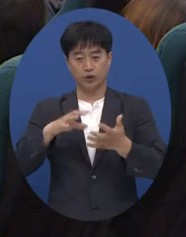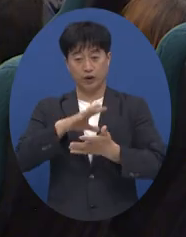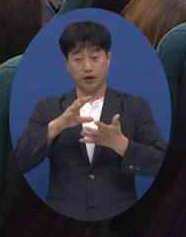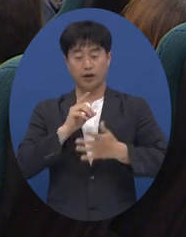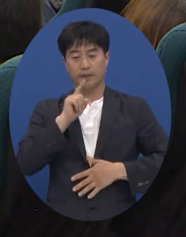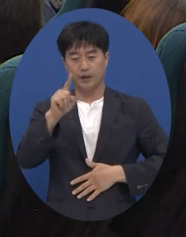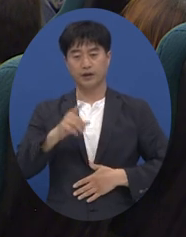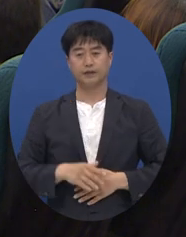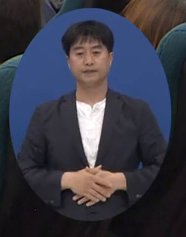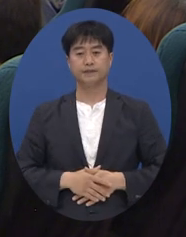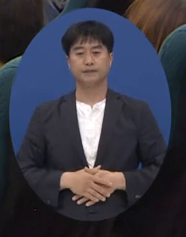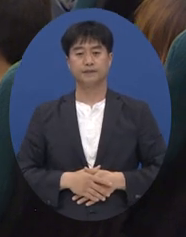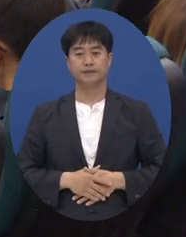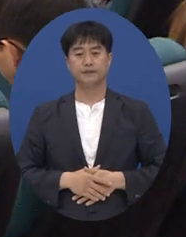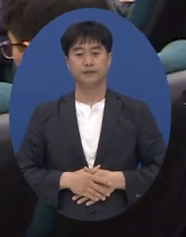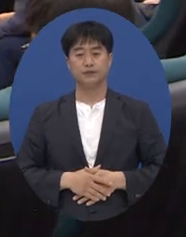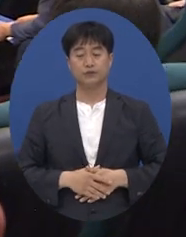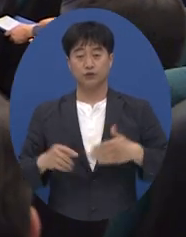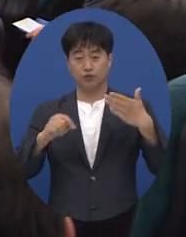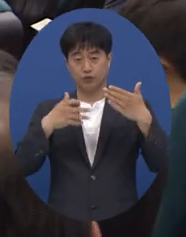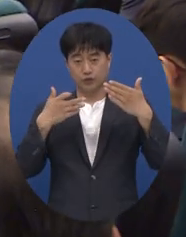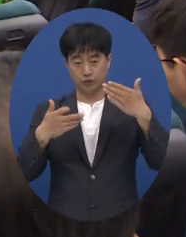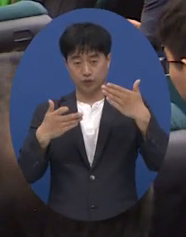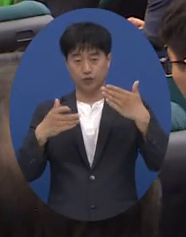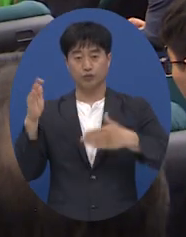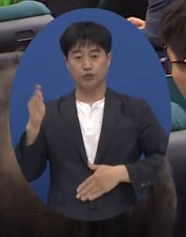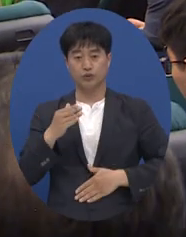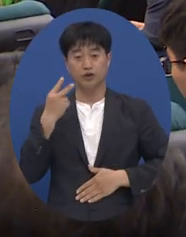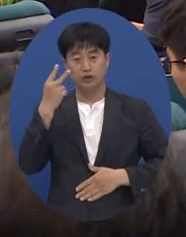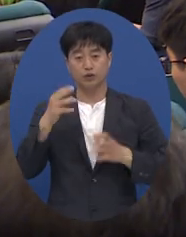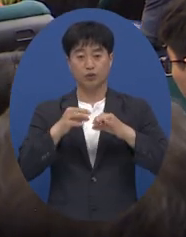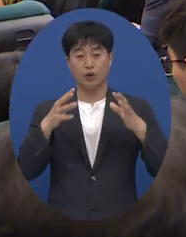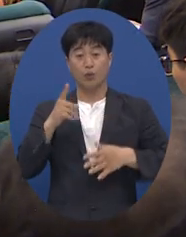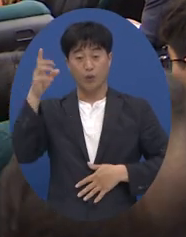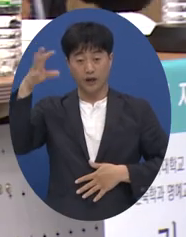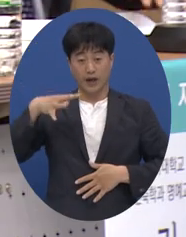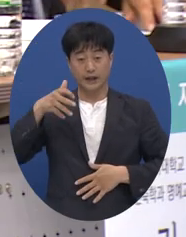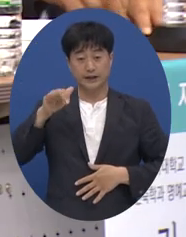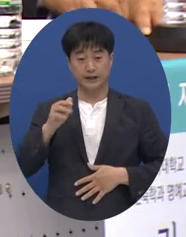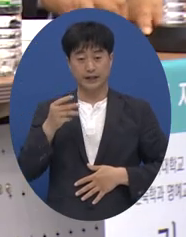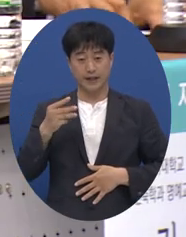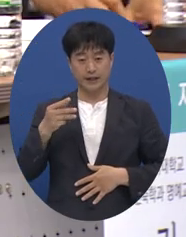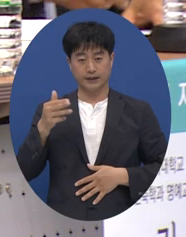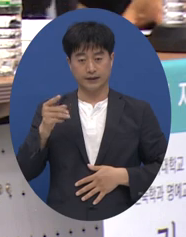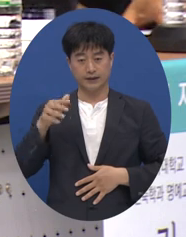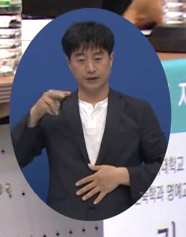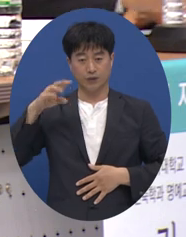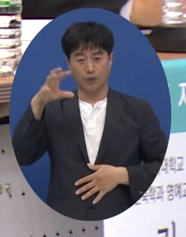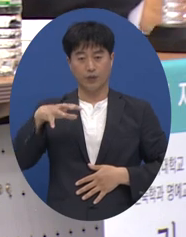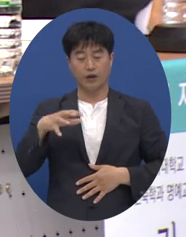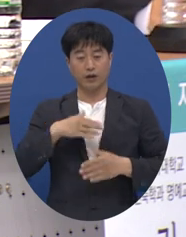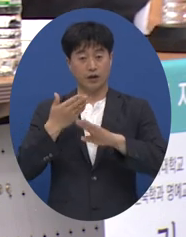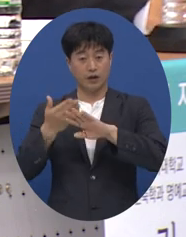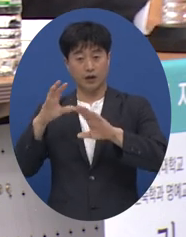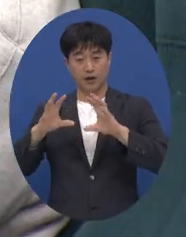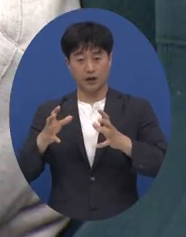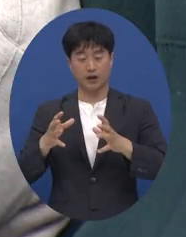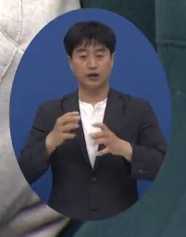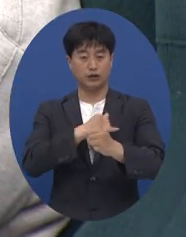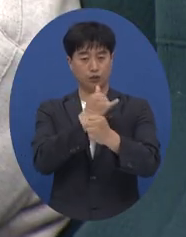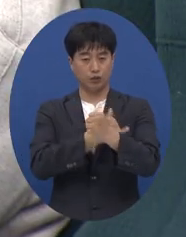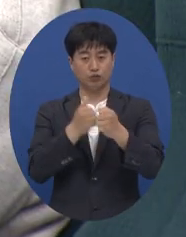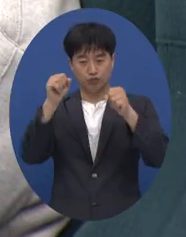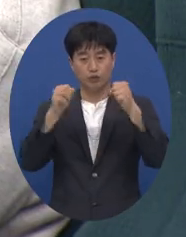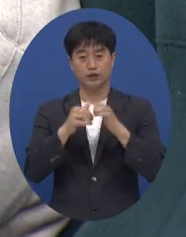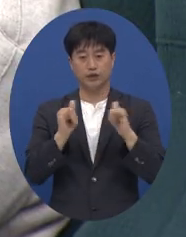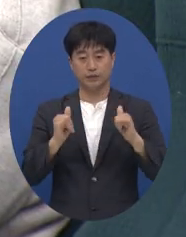이름입니다. 9월 19일부터 이틀간 고향 킨텍스에서 해외 인권 운동가 등이 함께하는 DMZ